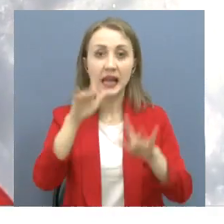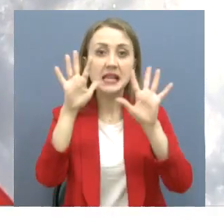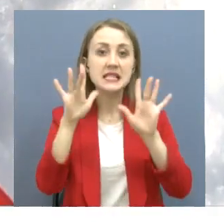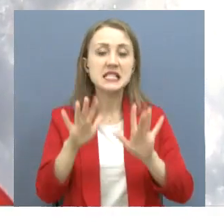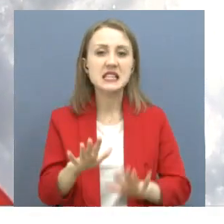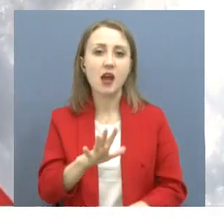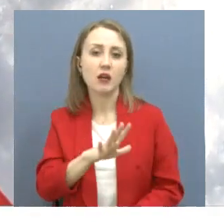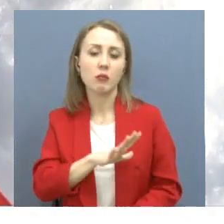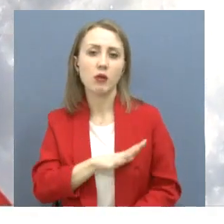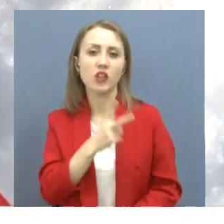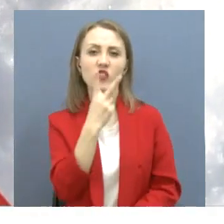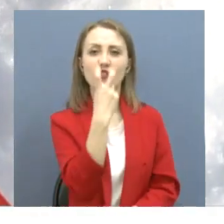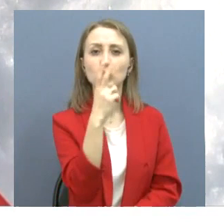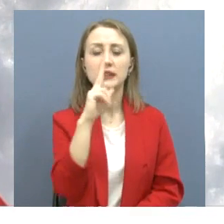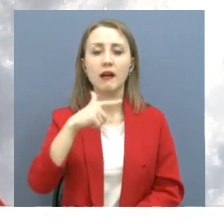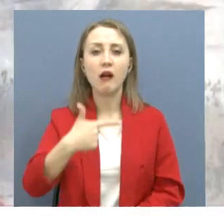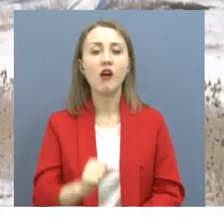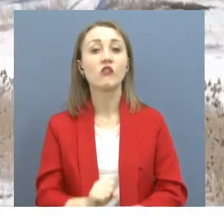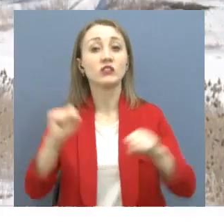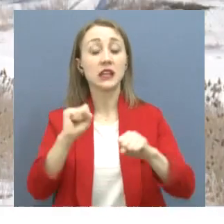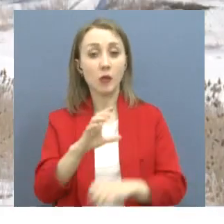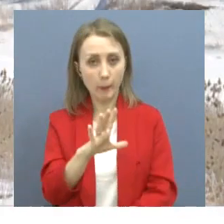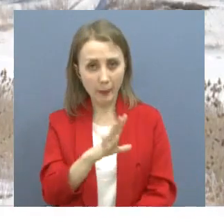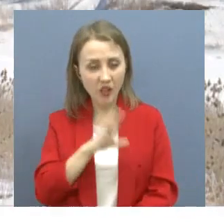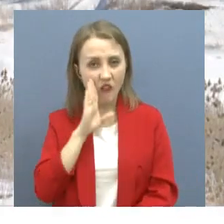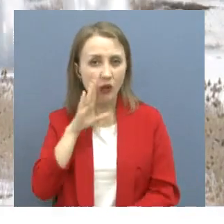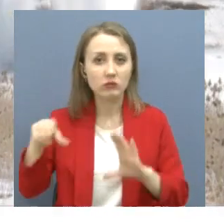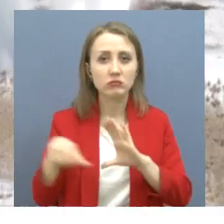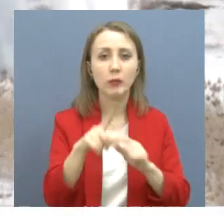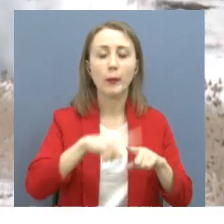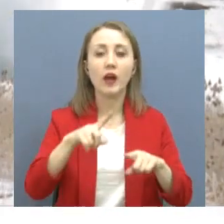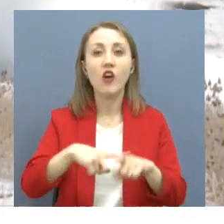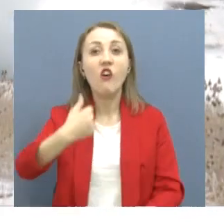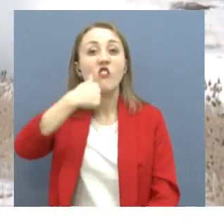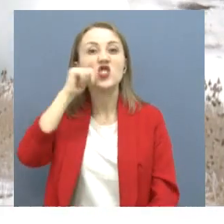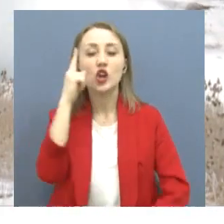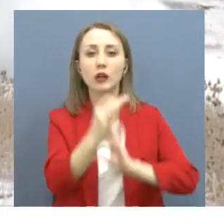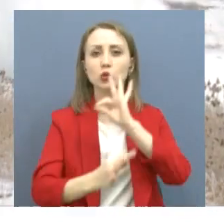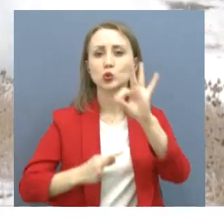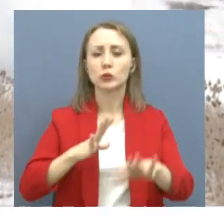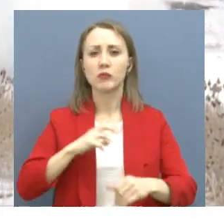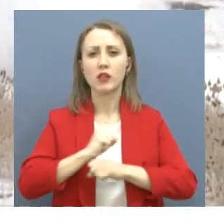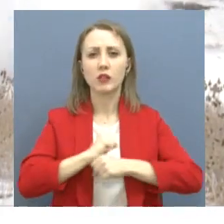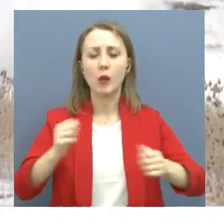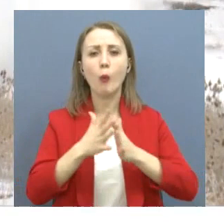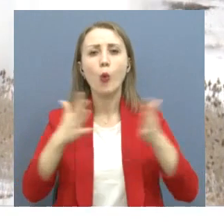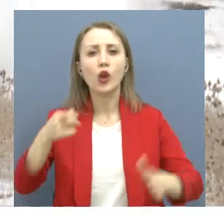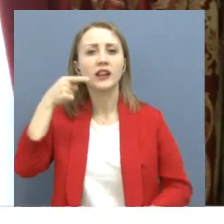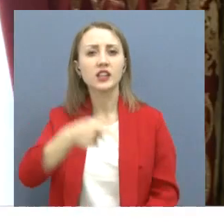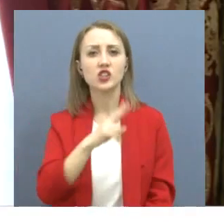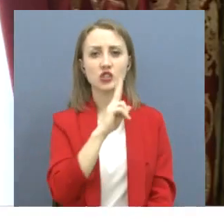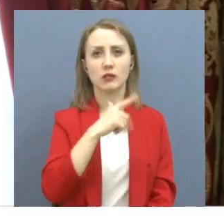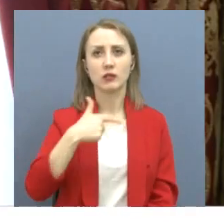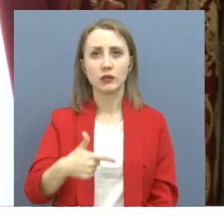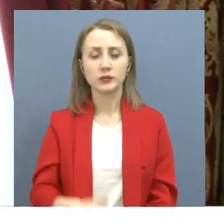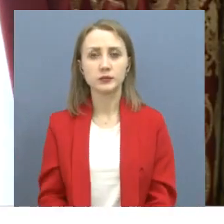заторов уходило не более 200 килограмм взрывчатых веществ, то только за вчерашние сутки было взорвано более 1000 килограмм.